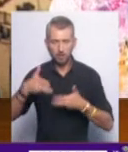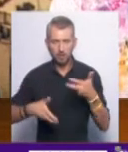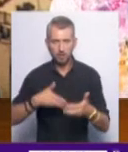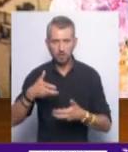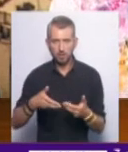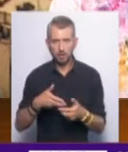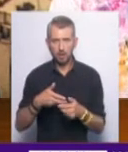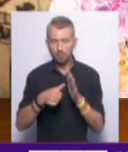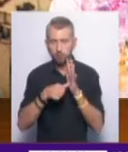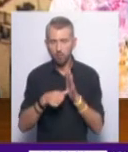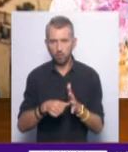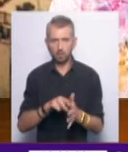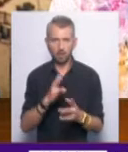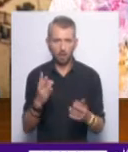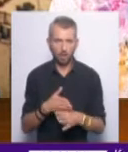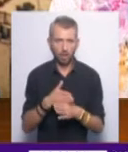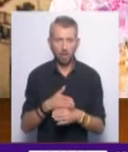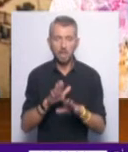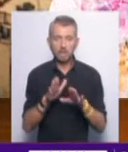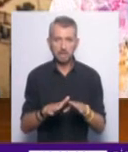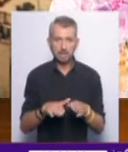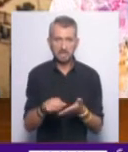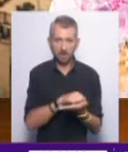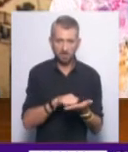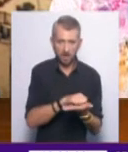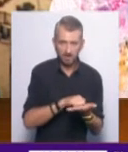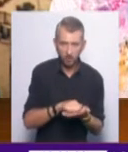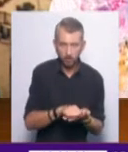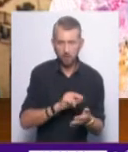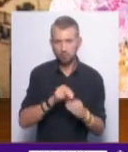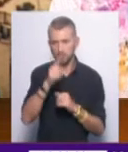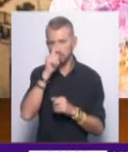погода постійно. Тільки заасфальтували, через місяць